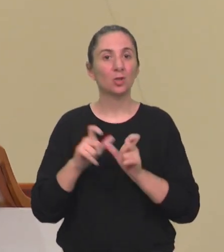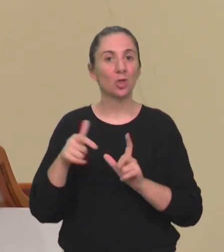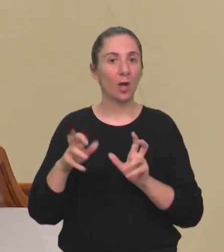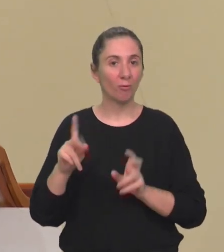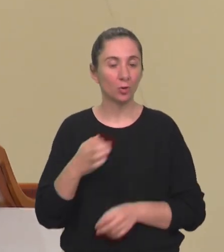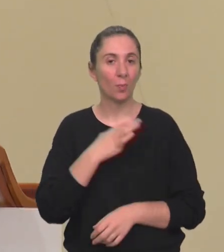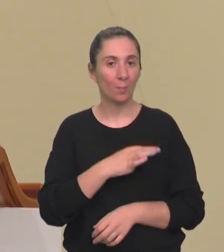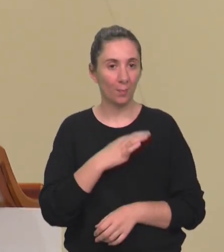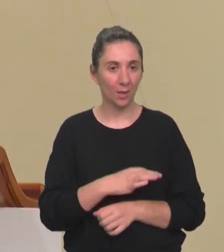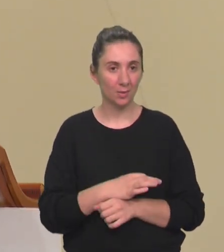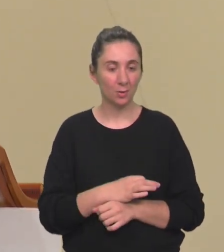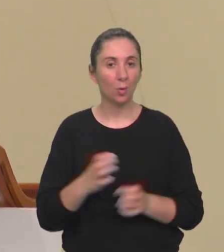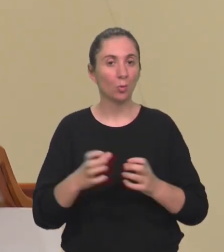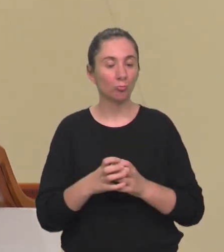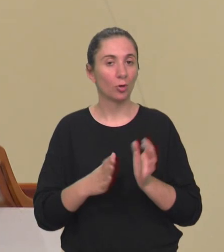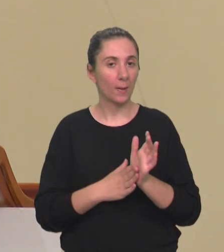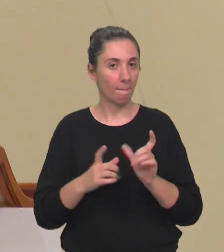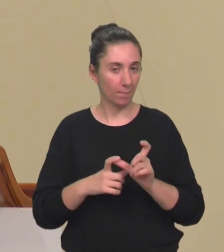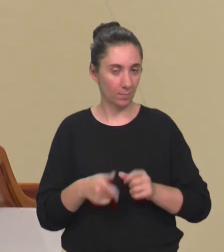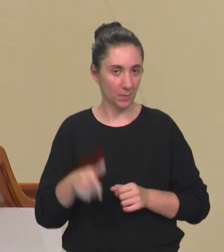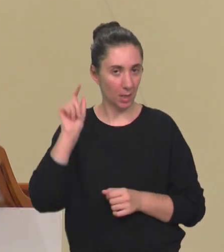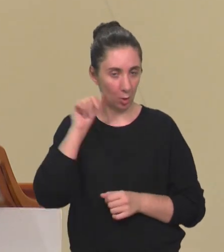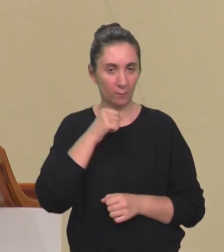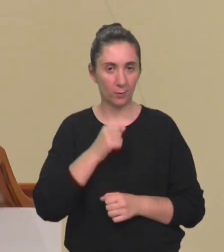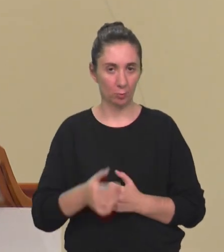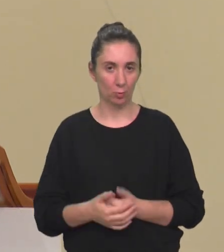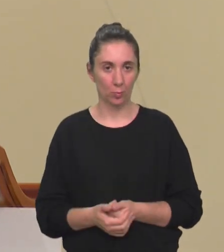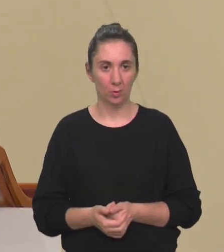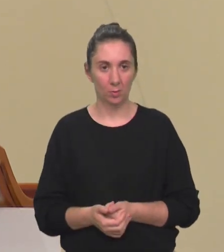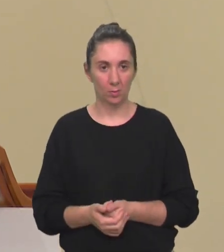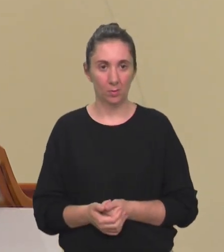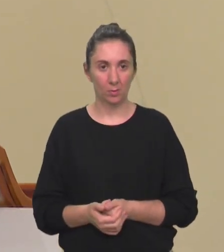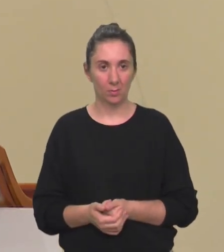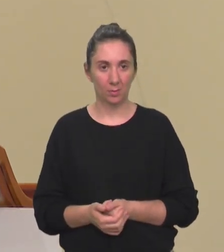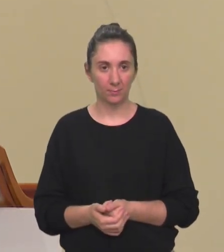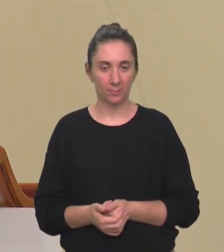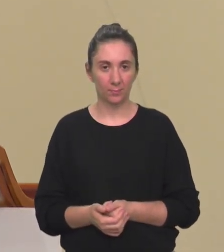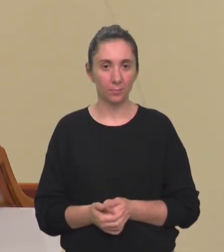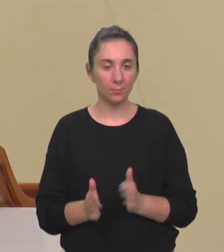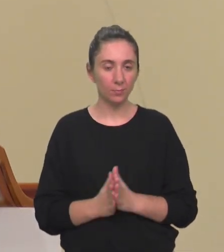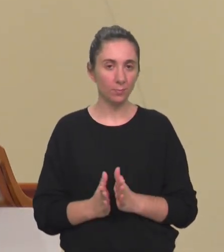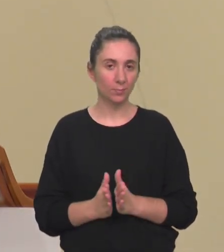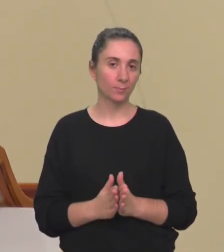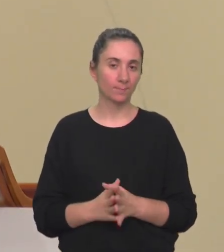Mišljenovića, predsjednika Društva multiple skleroze Karlovačke županije.